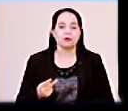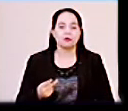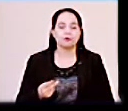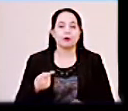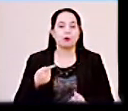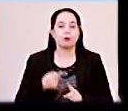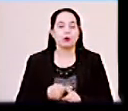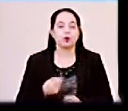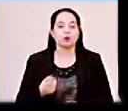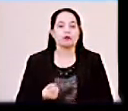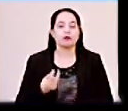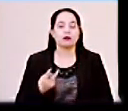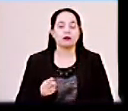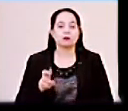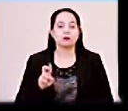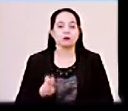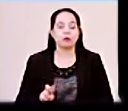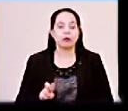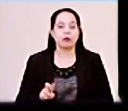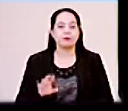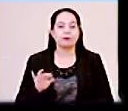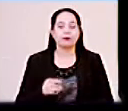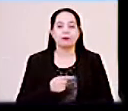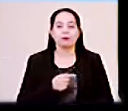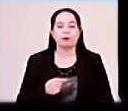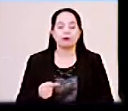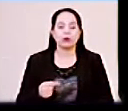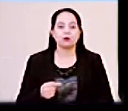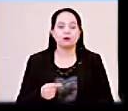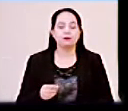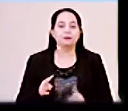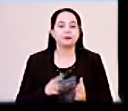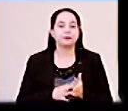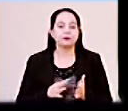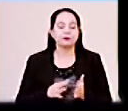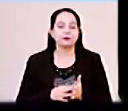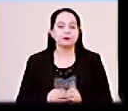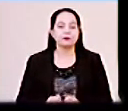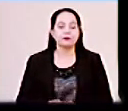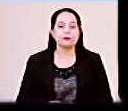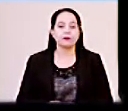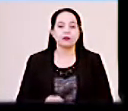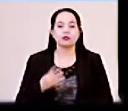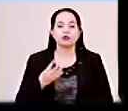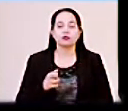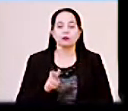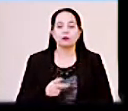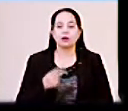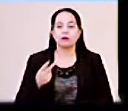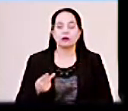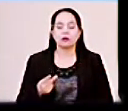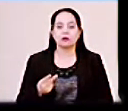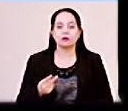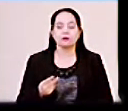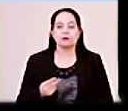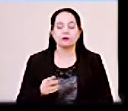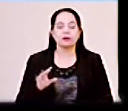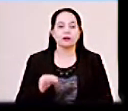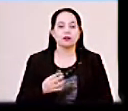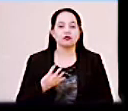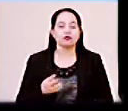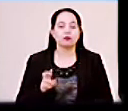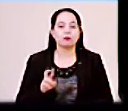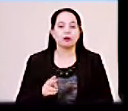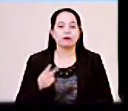плюс 12b и минус 9. 4b квадрат и